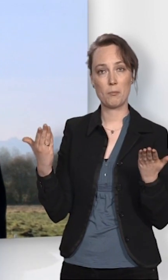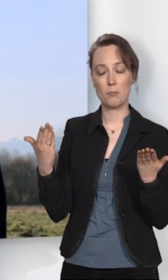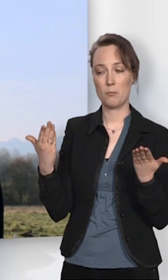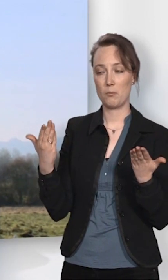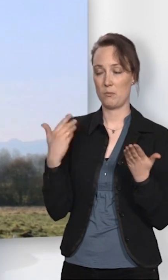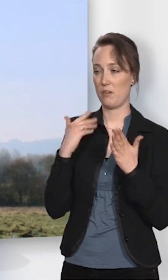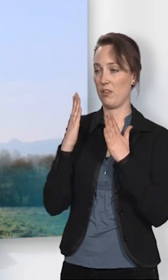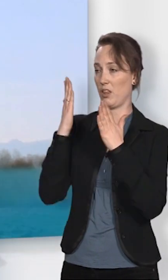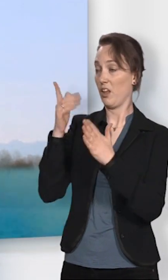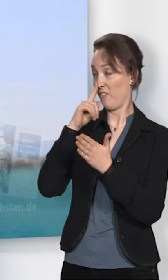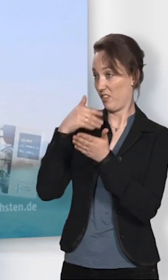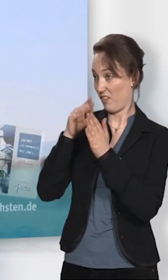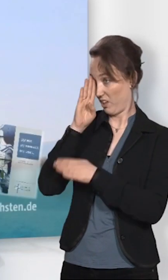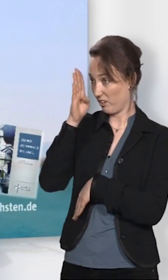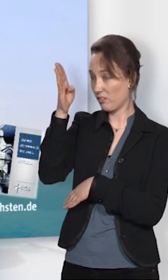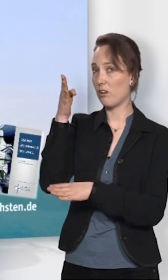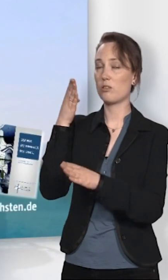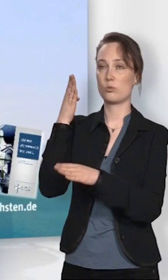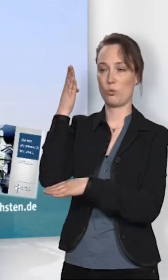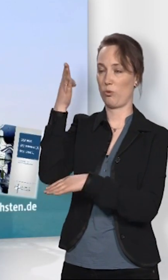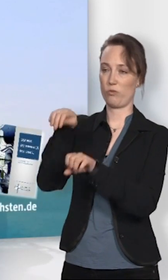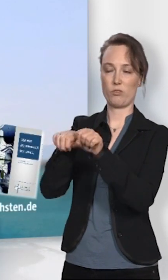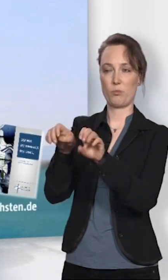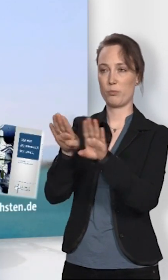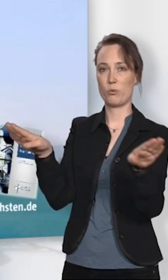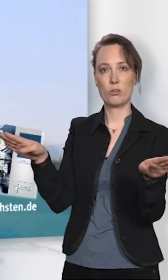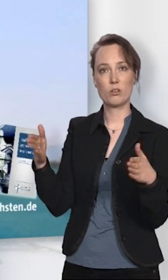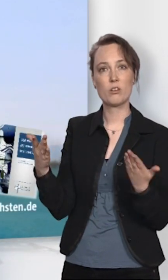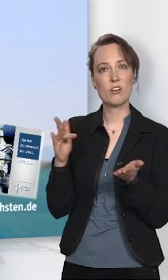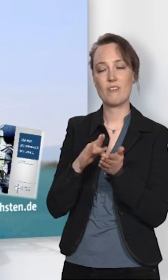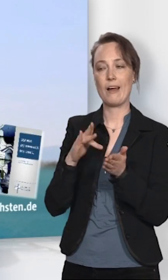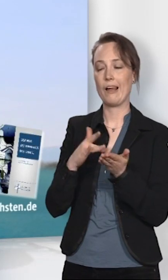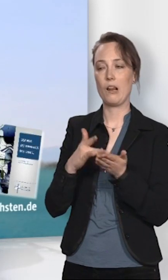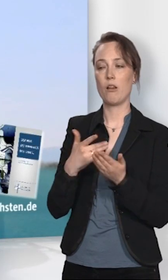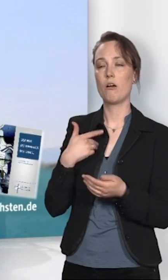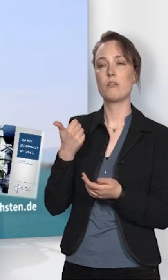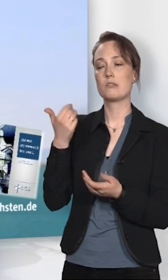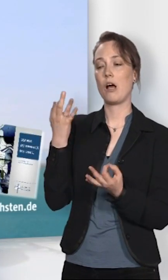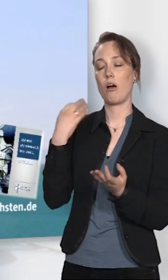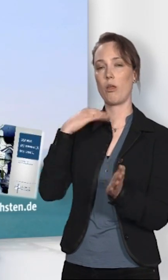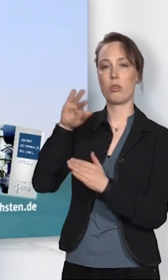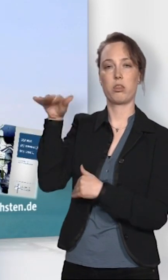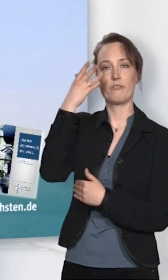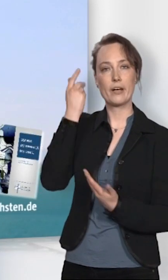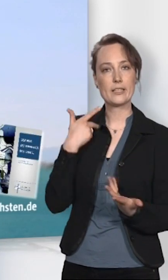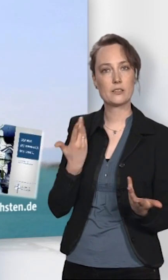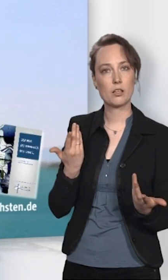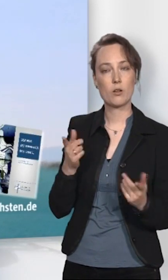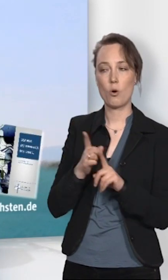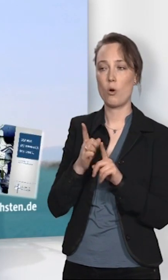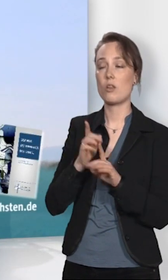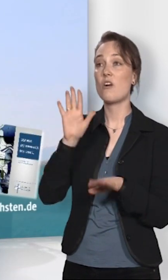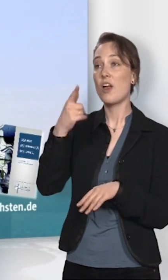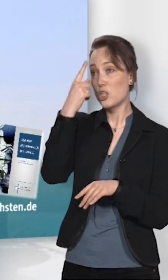zu verbauen, weil ich irgendetwas überhaupt nicht berücksichtigt hatte oder auf falsche